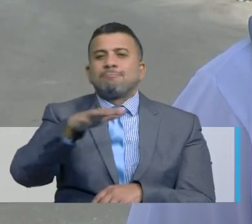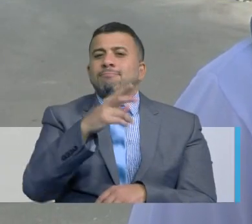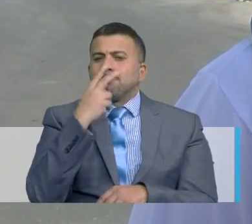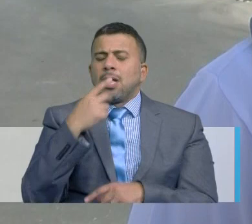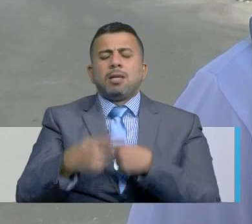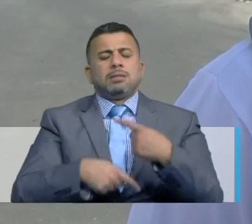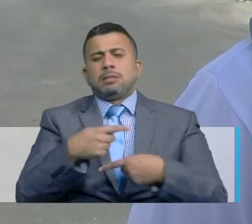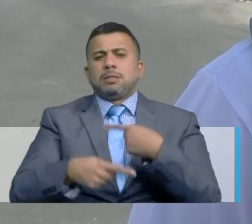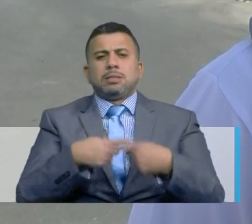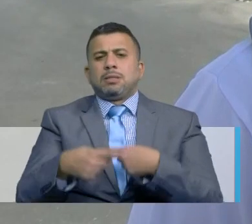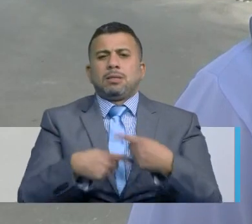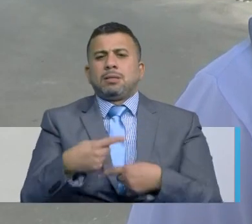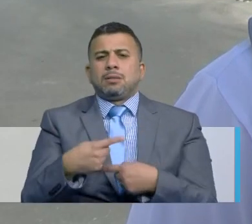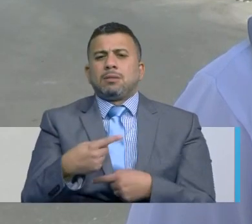ونستمر